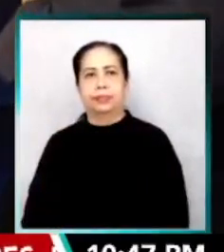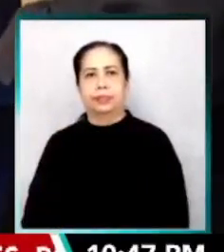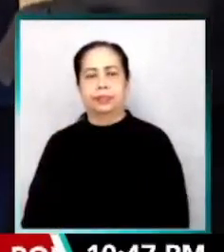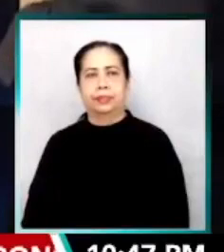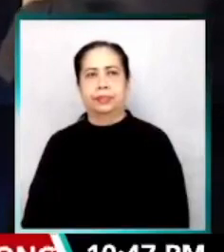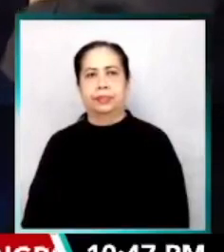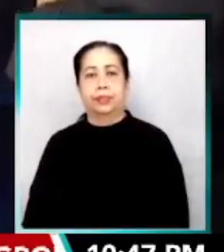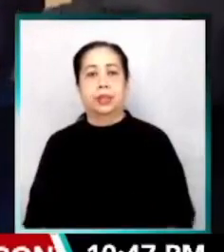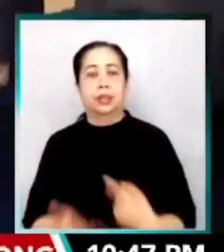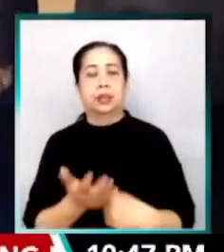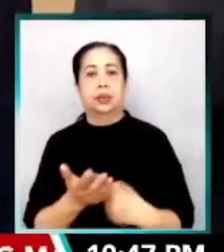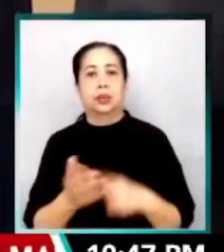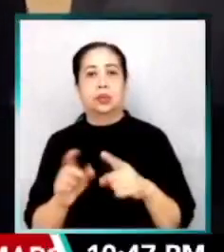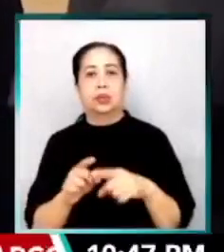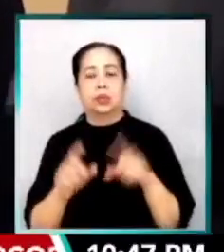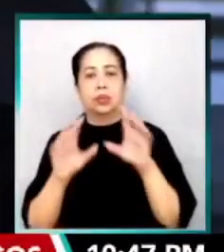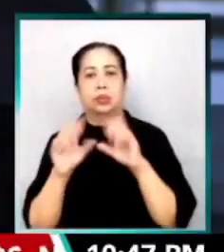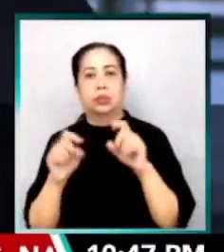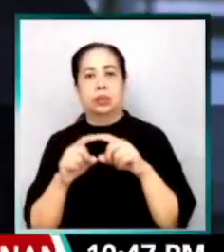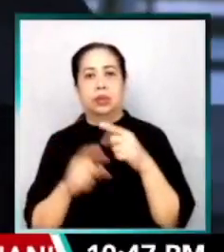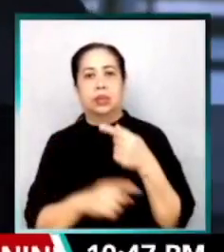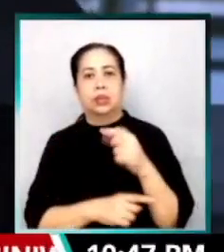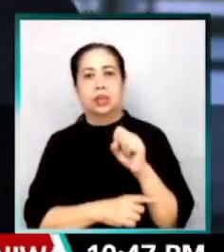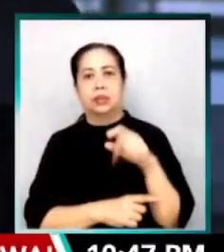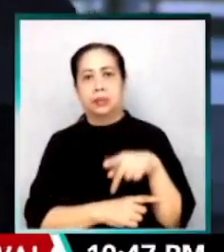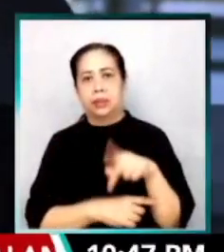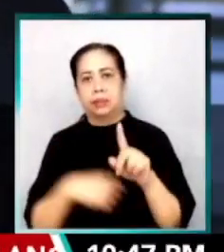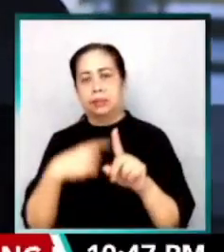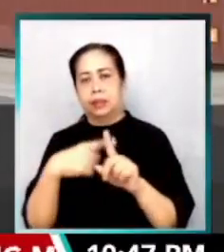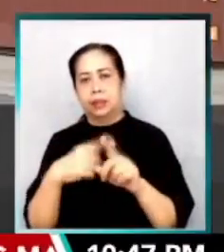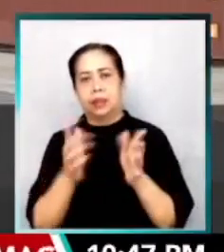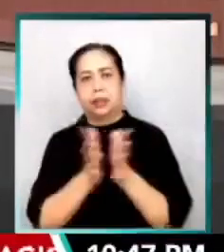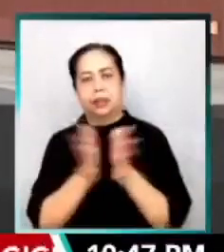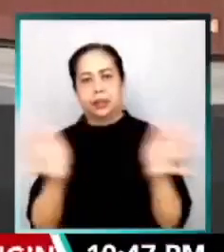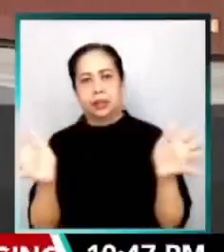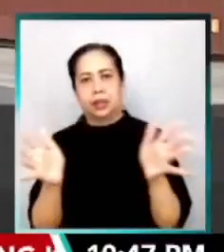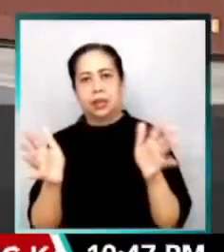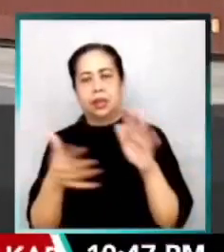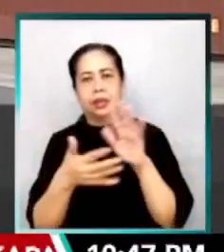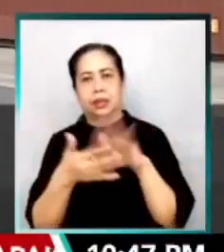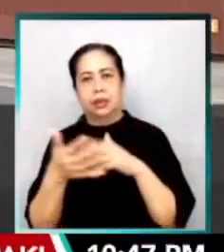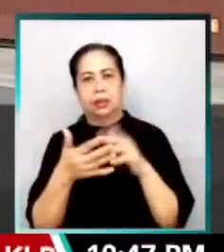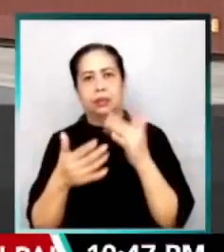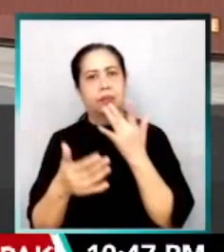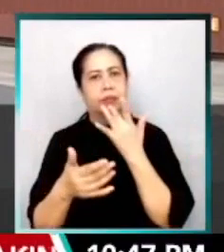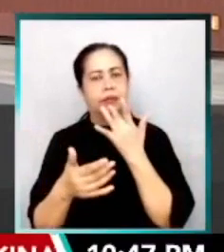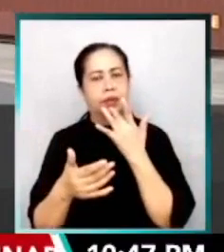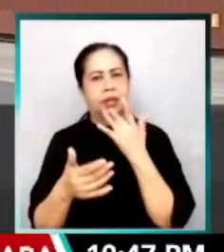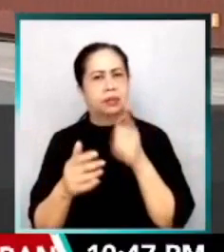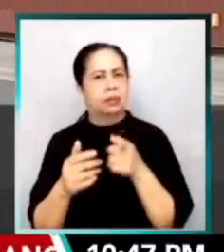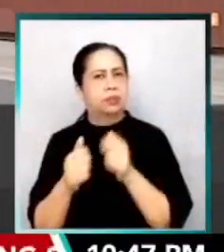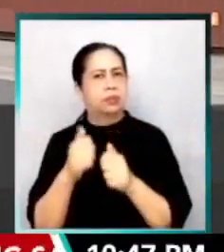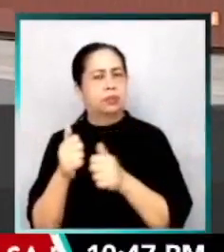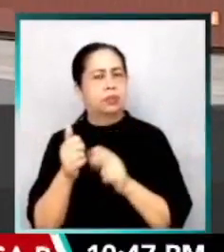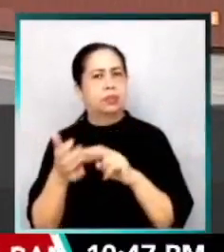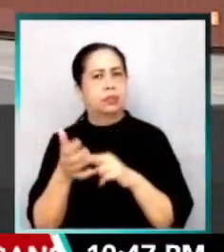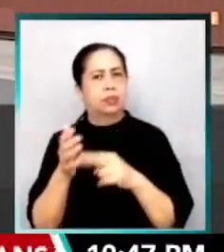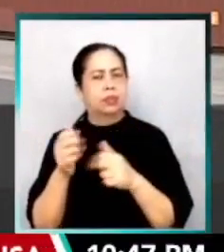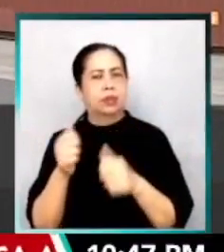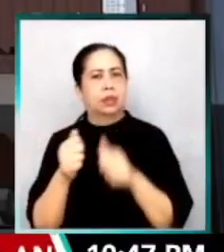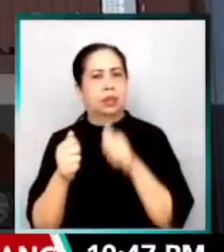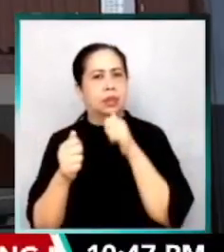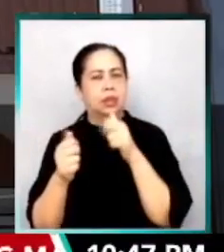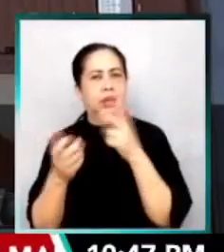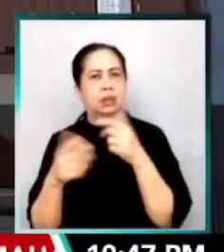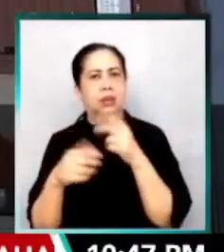Tatalakayin din ng Pangulo ang GSP Plus o Generalized Scheme of Preferences. Sa ilalim nito, hindi pinapatawan ng